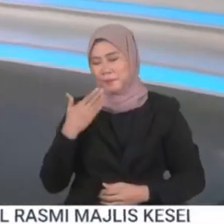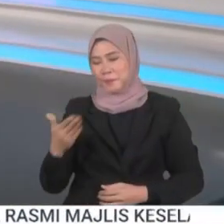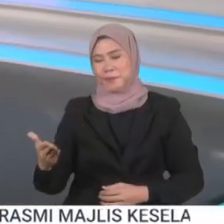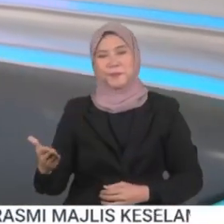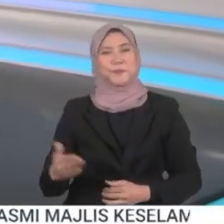kasih harj